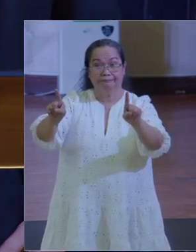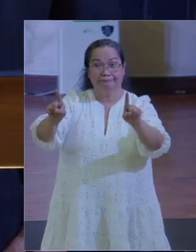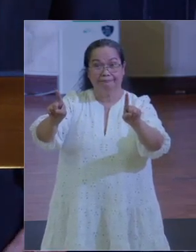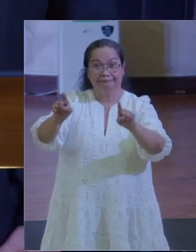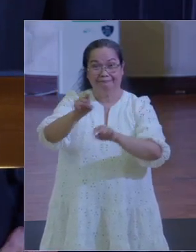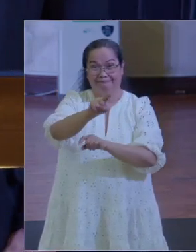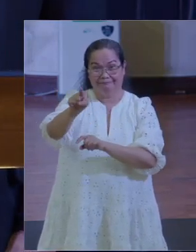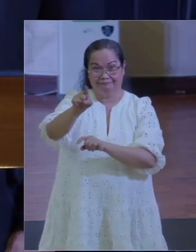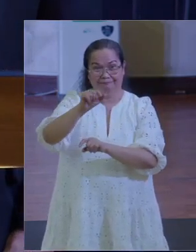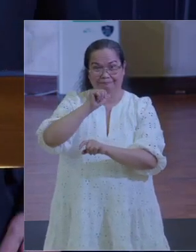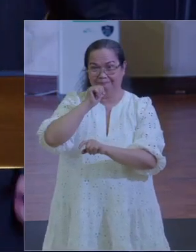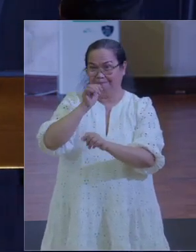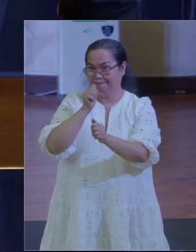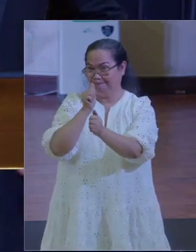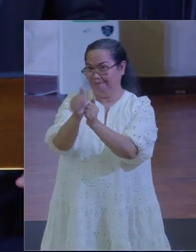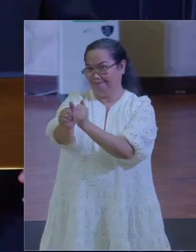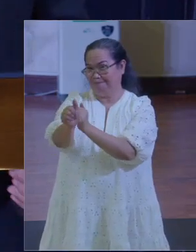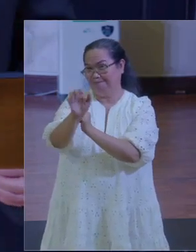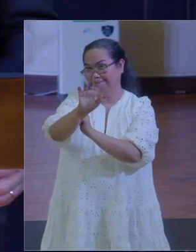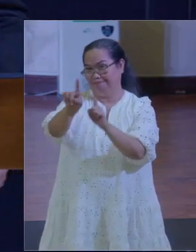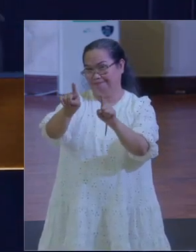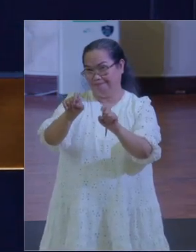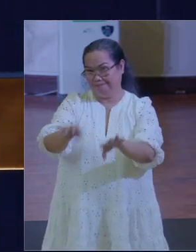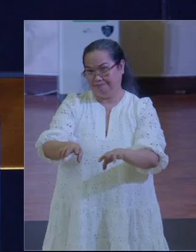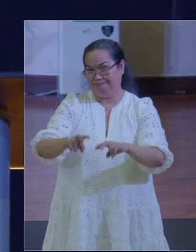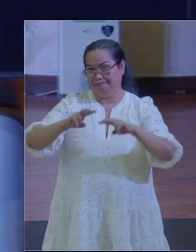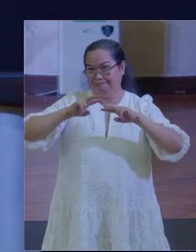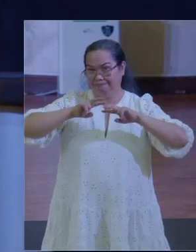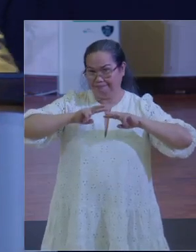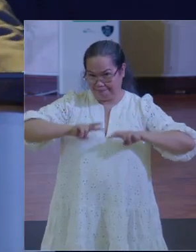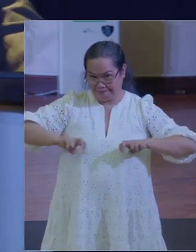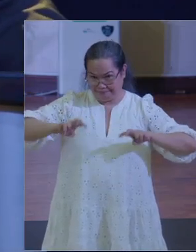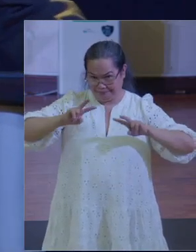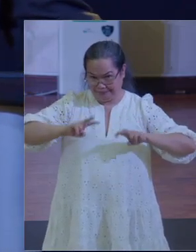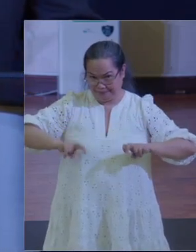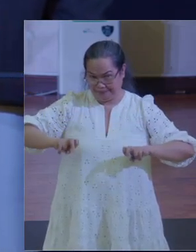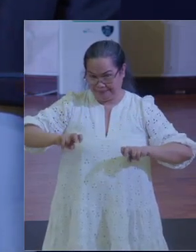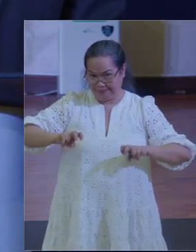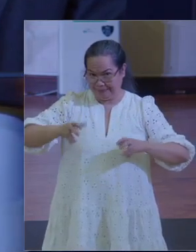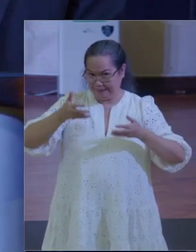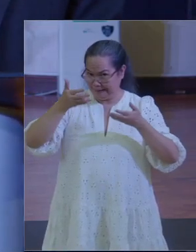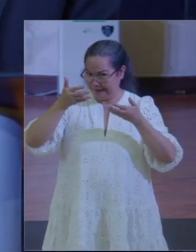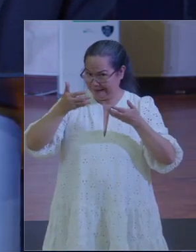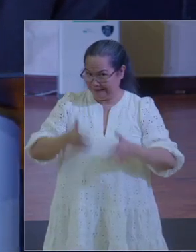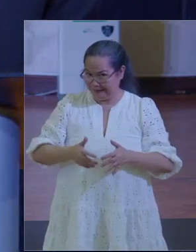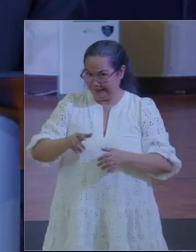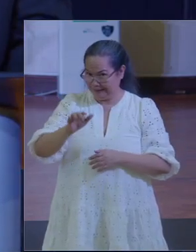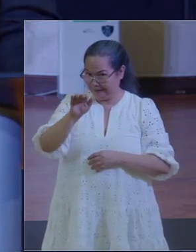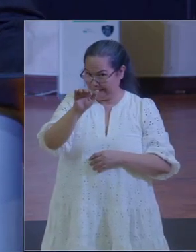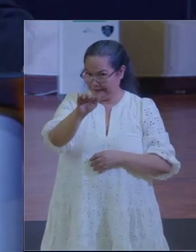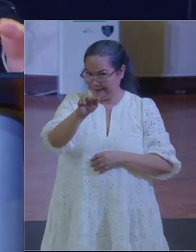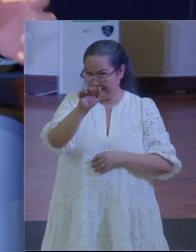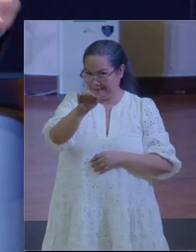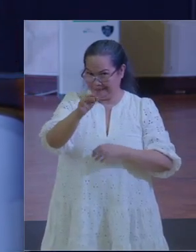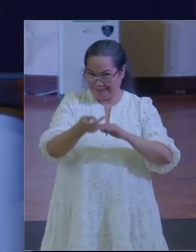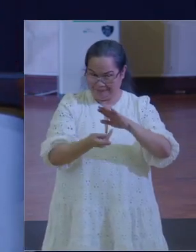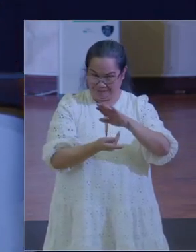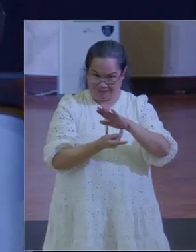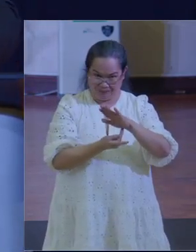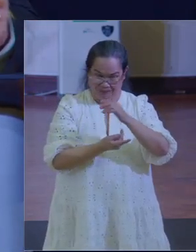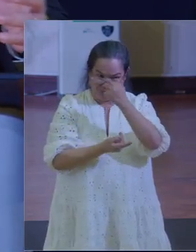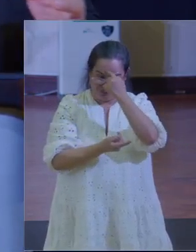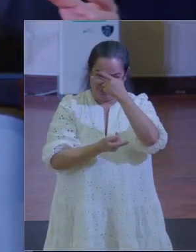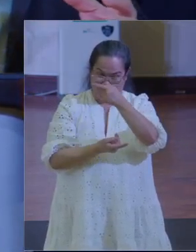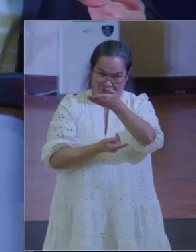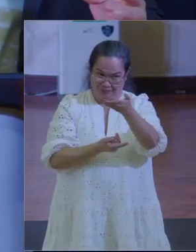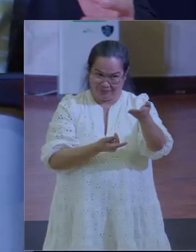ang pagsubok. Mabigat na paalala po yan ni Pablo sa atin. Ang tanong kasi, paano